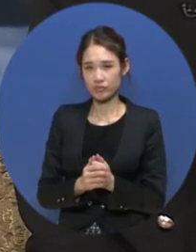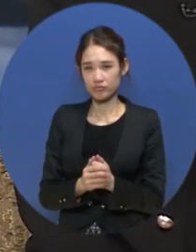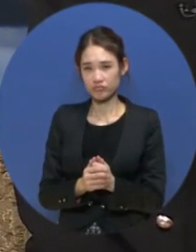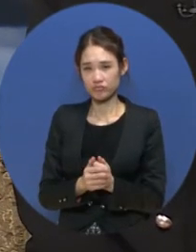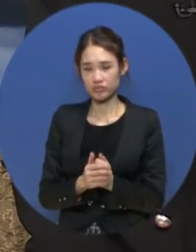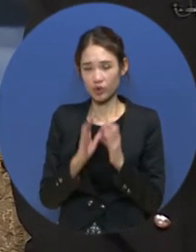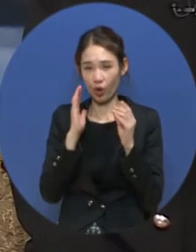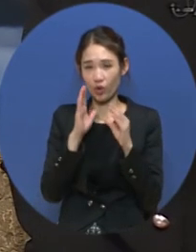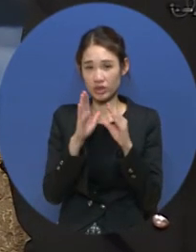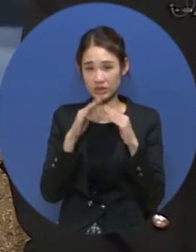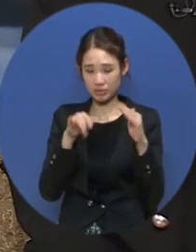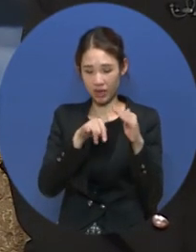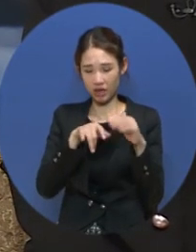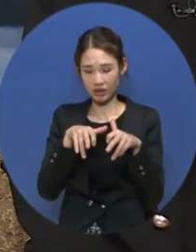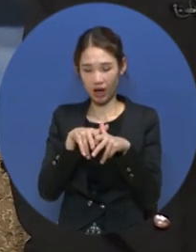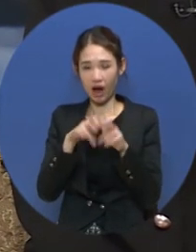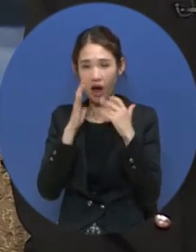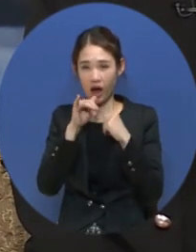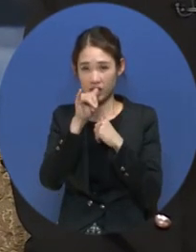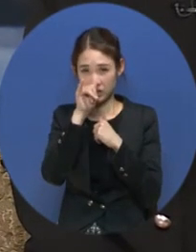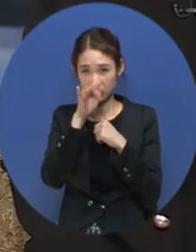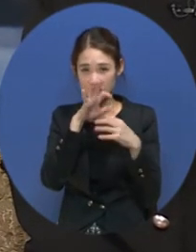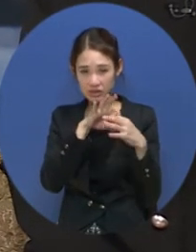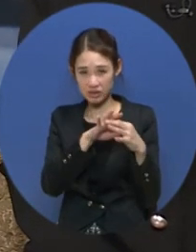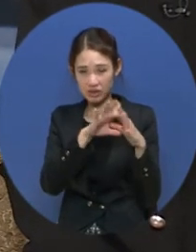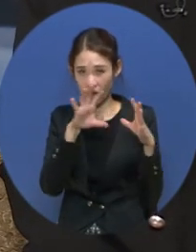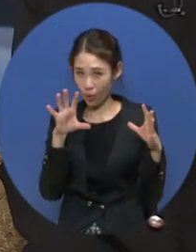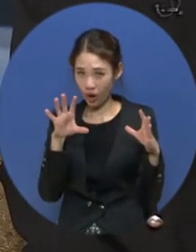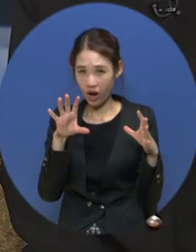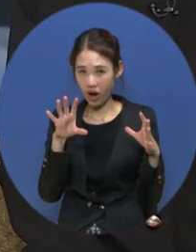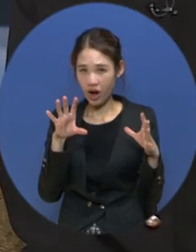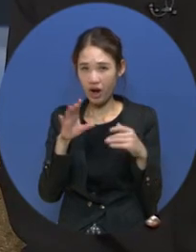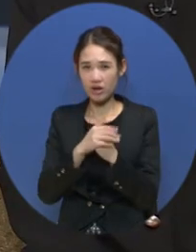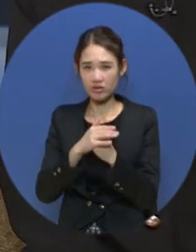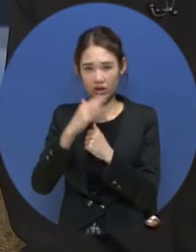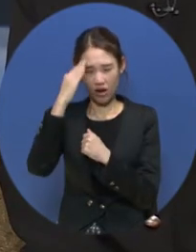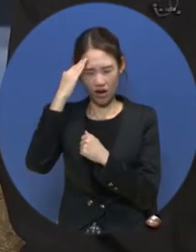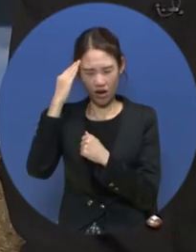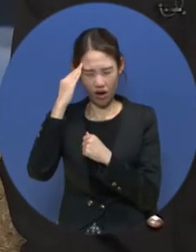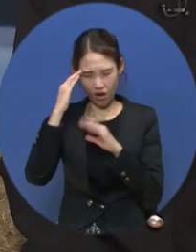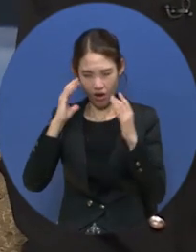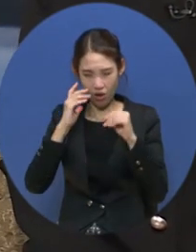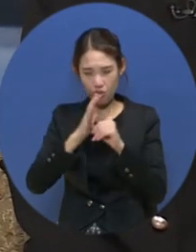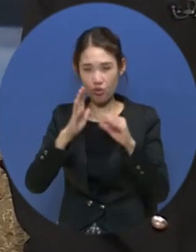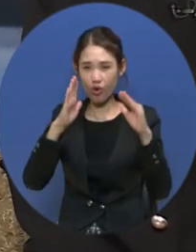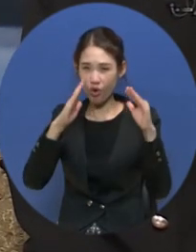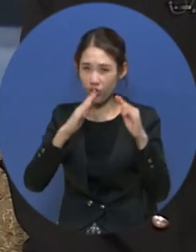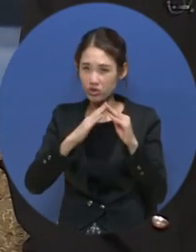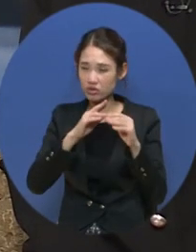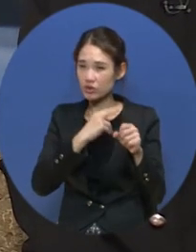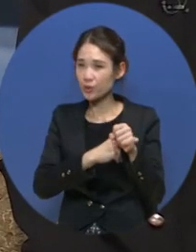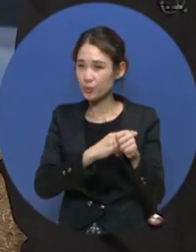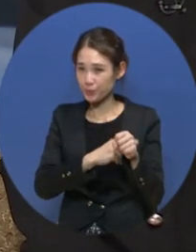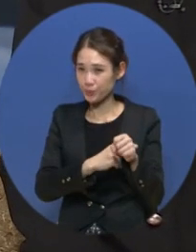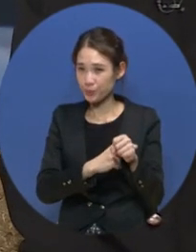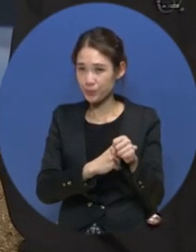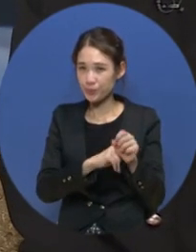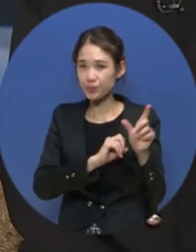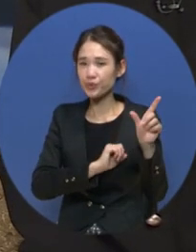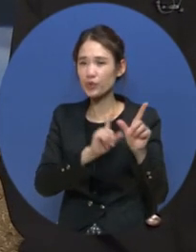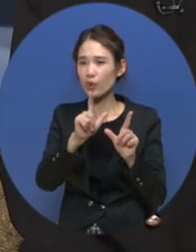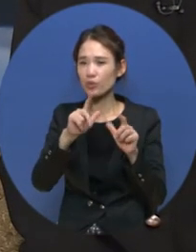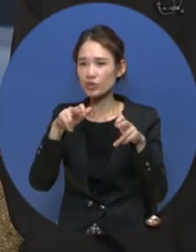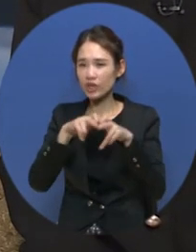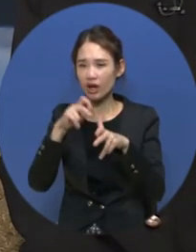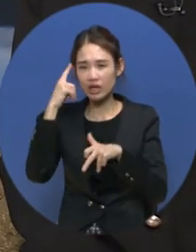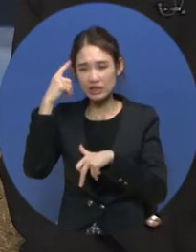뭐 어린이집의 장애아 유무에 따라 유무와 상관없이 예. 우리나라 어린이집 선생님들은 다 네. 장애인식